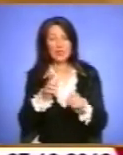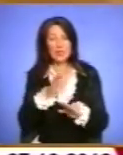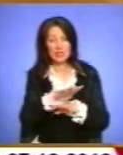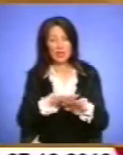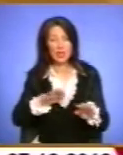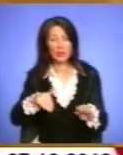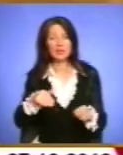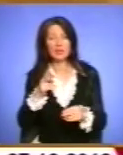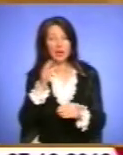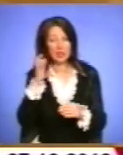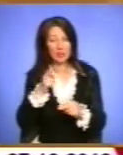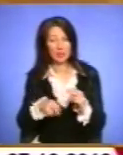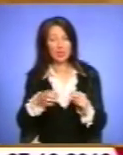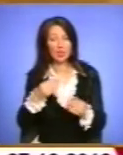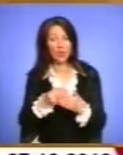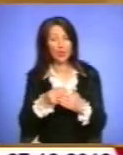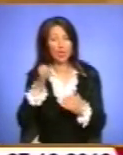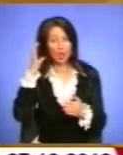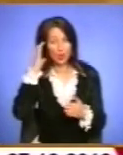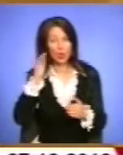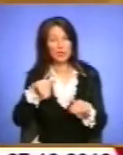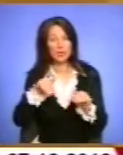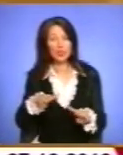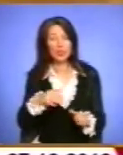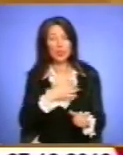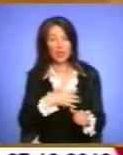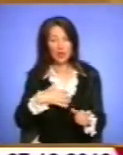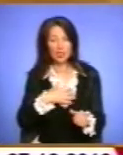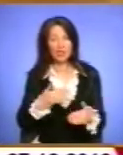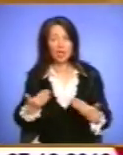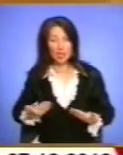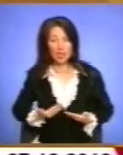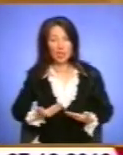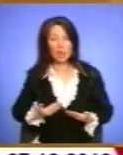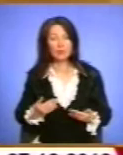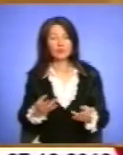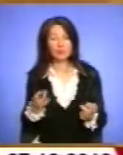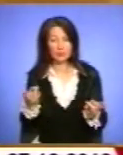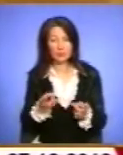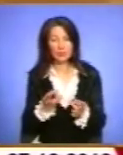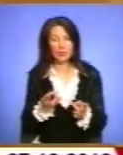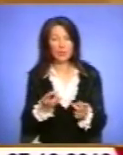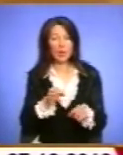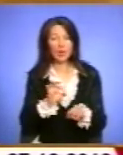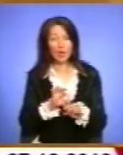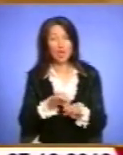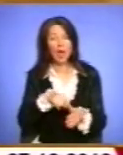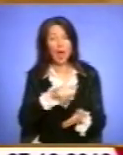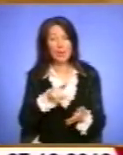завершення бюджетних слухань, після вирішення найважливіших життєво кричущих і болючих питань